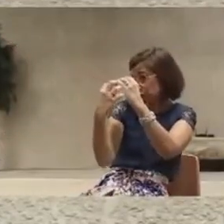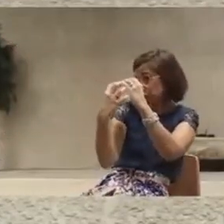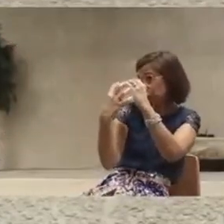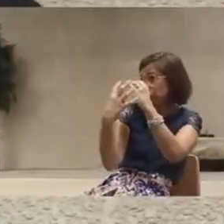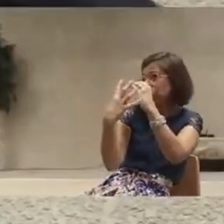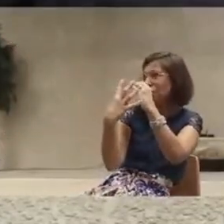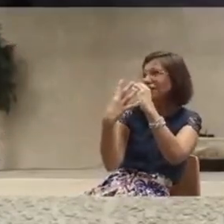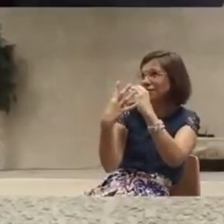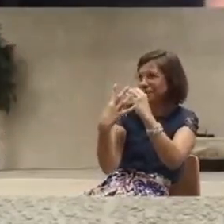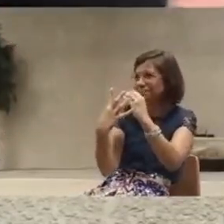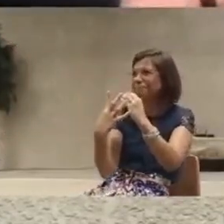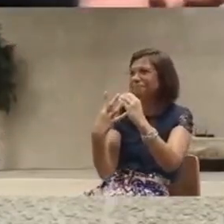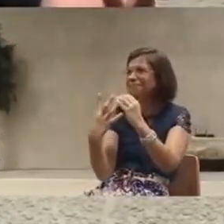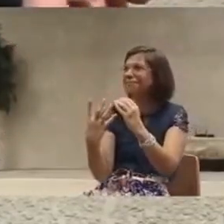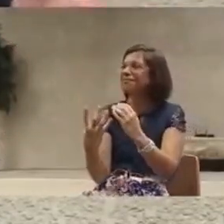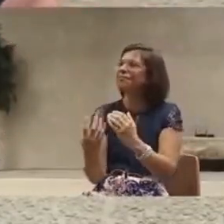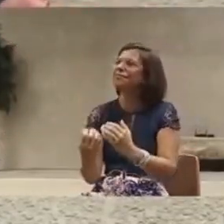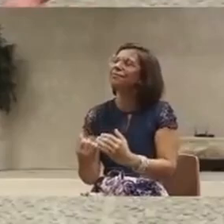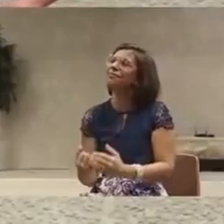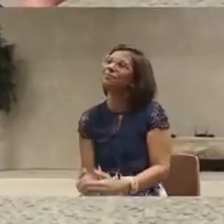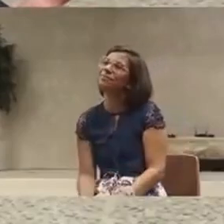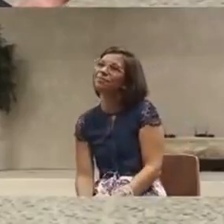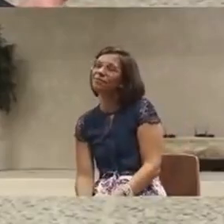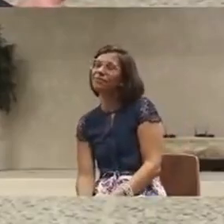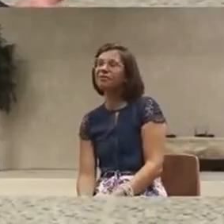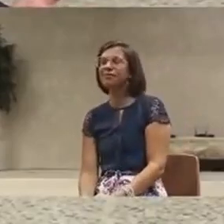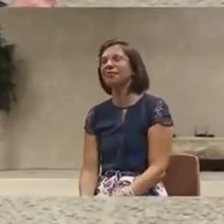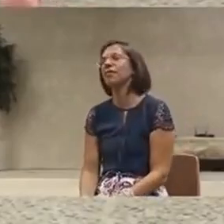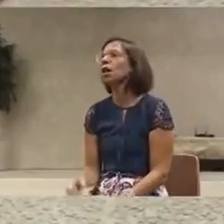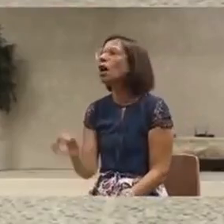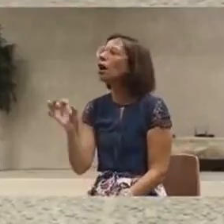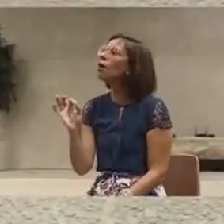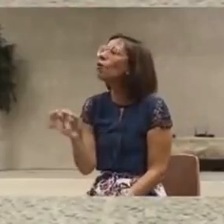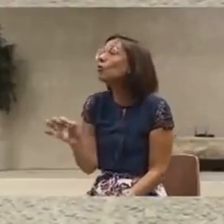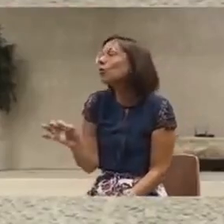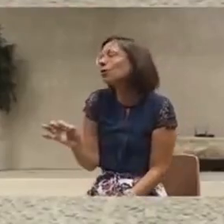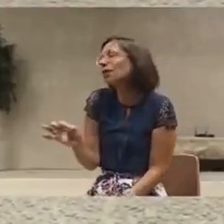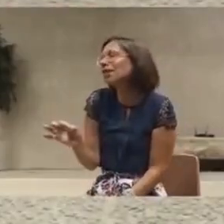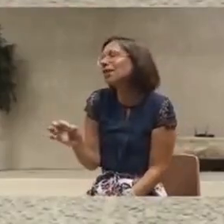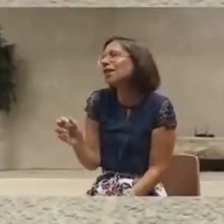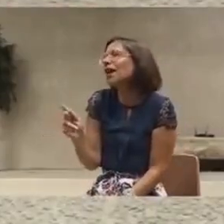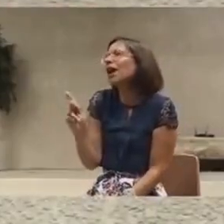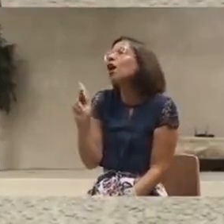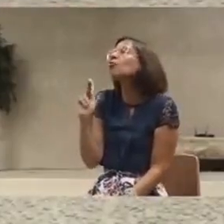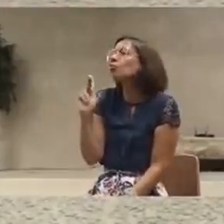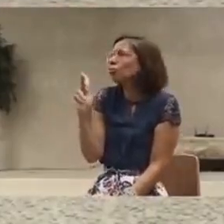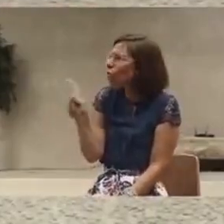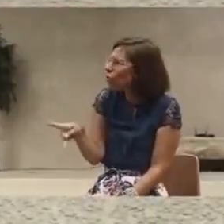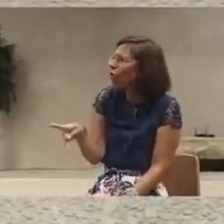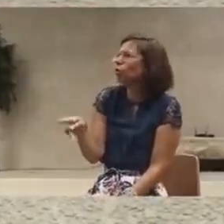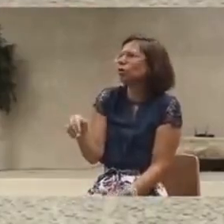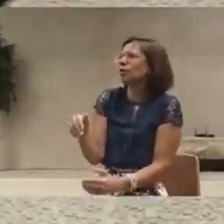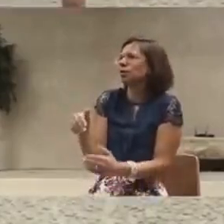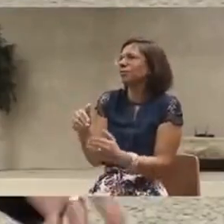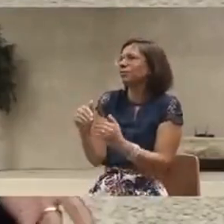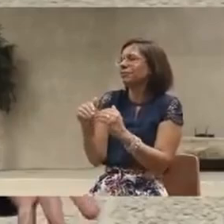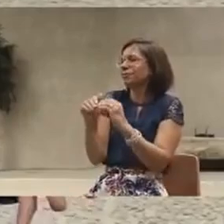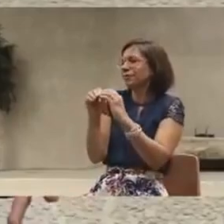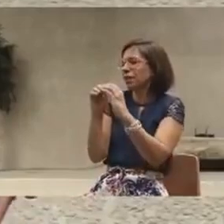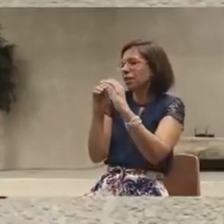passer le temps, ce n'est pas le temps qui va arranger les choses. Plus tu avances, plus tu